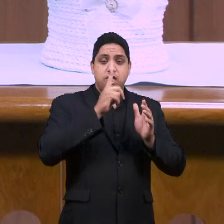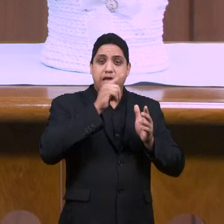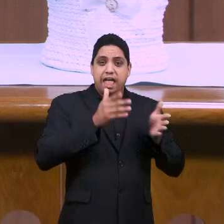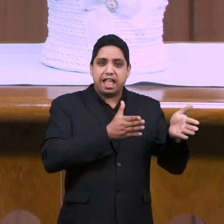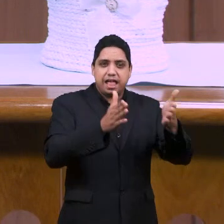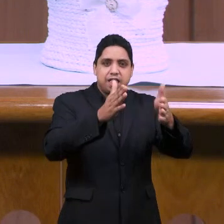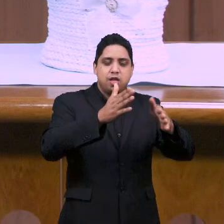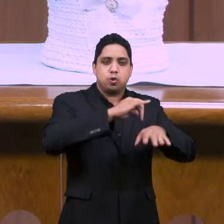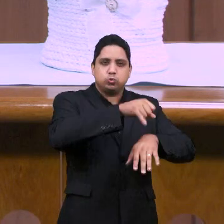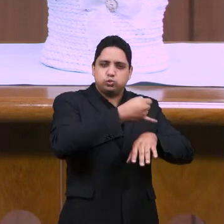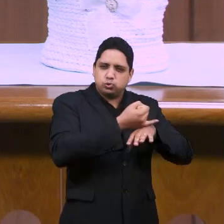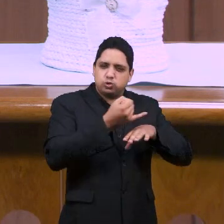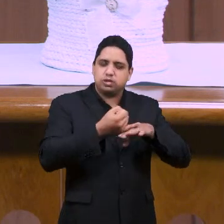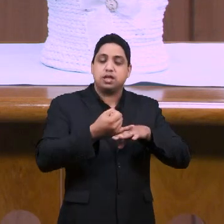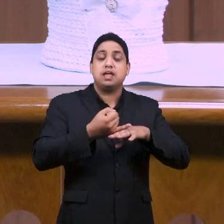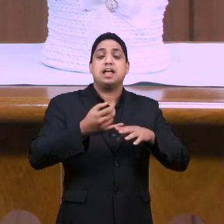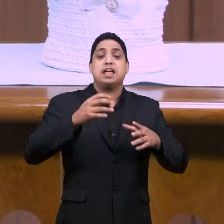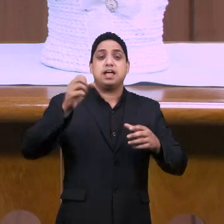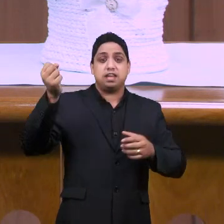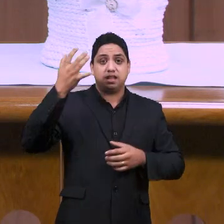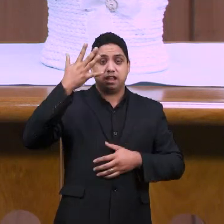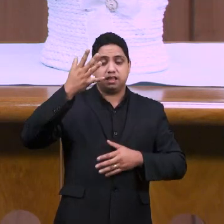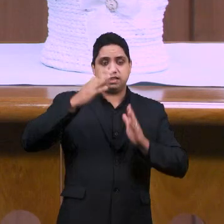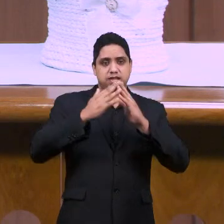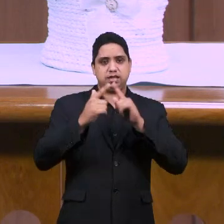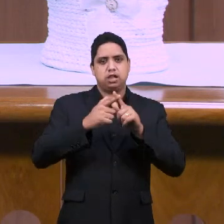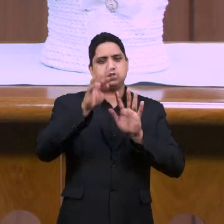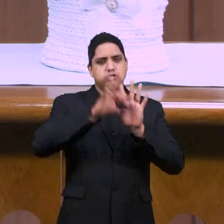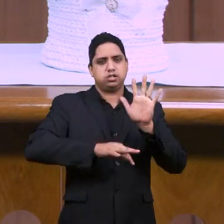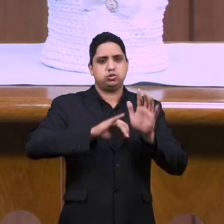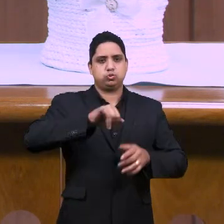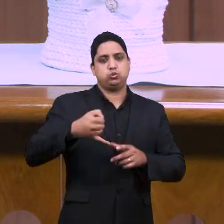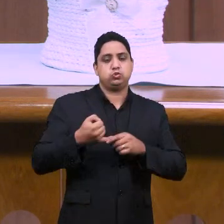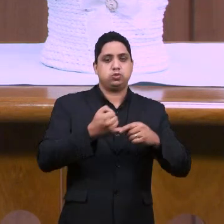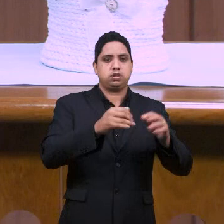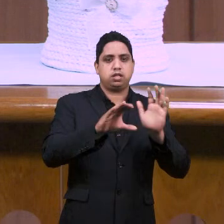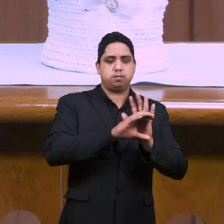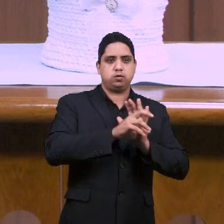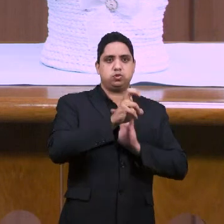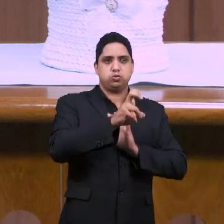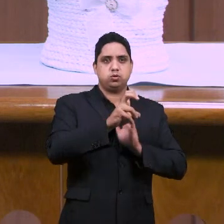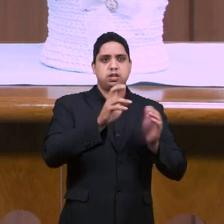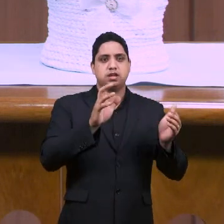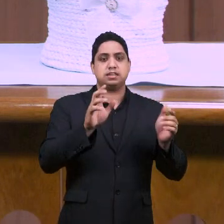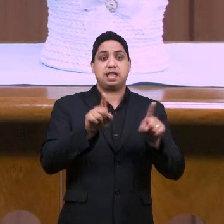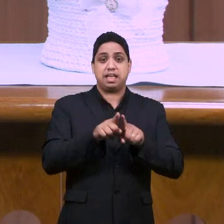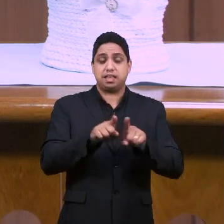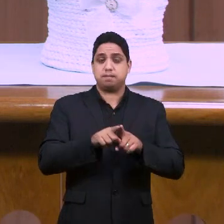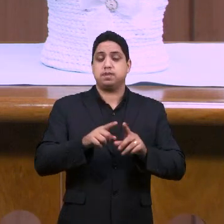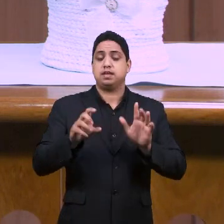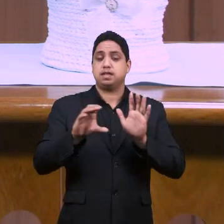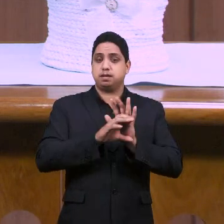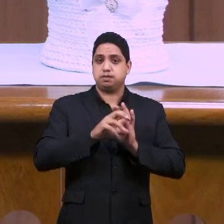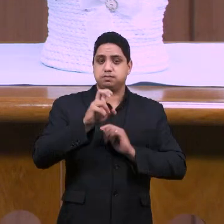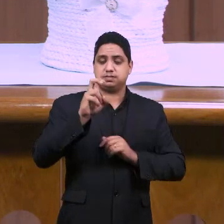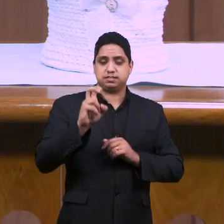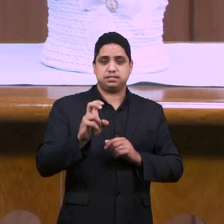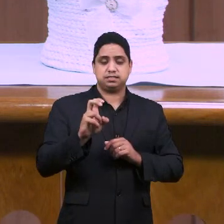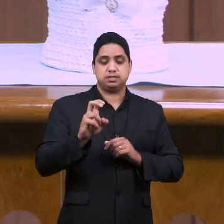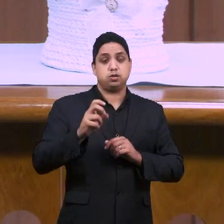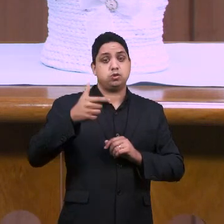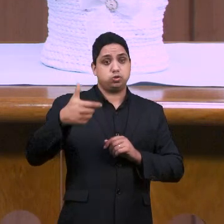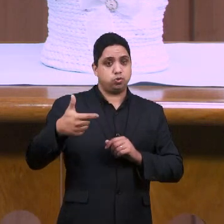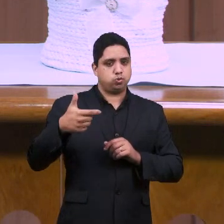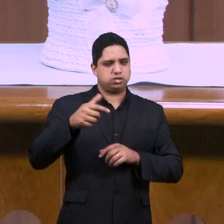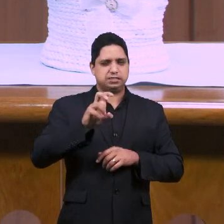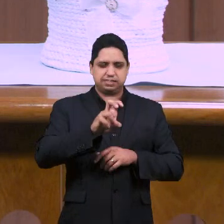Jourdain, révélés à l'église en ayant comme texte fondamental le livre de Josué, au chapitre 2 à 5. Et